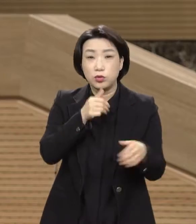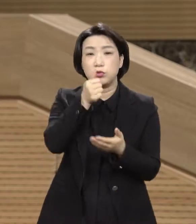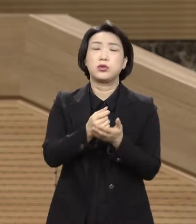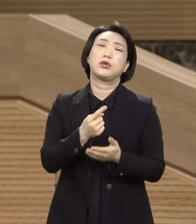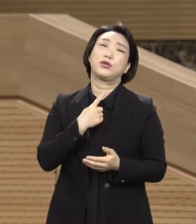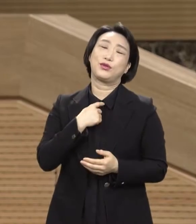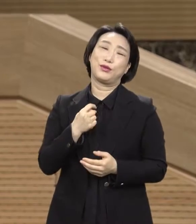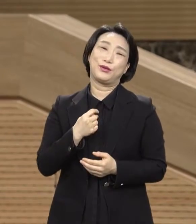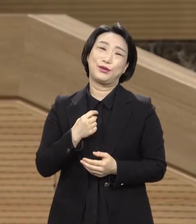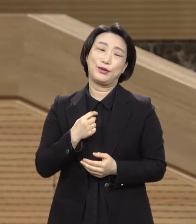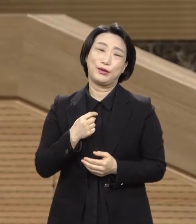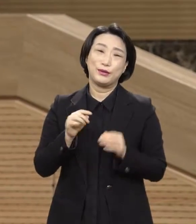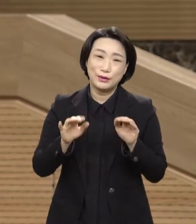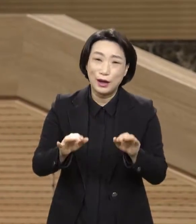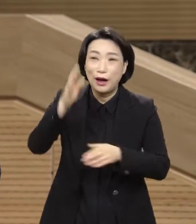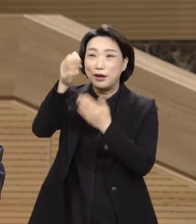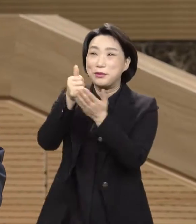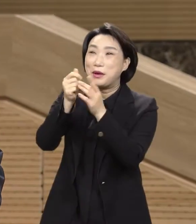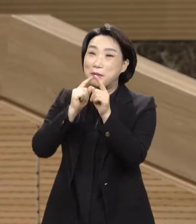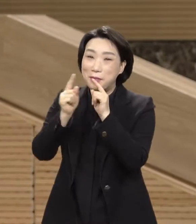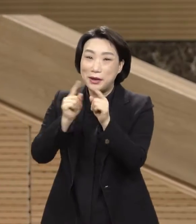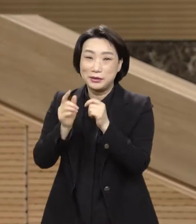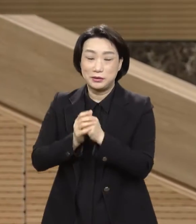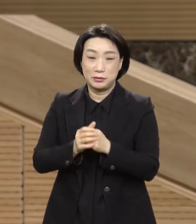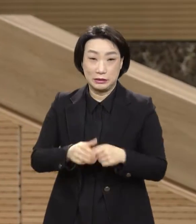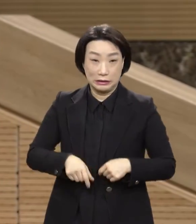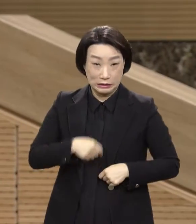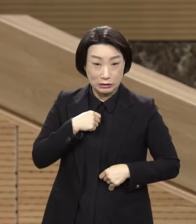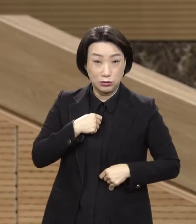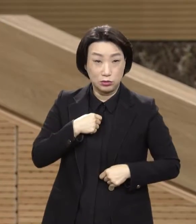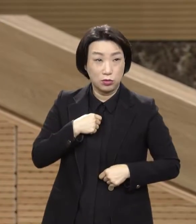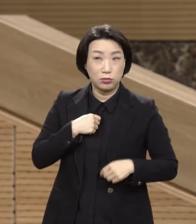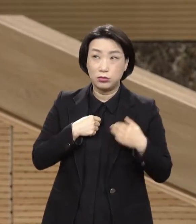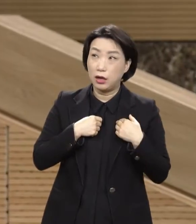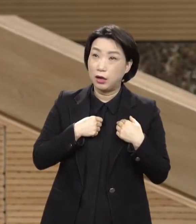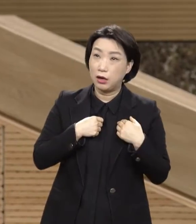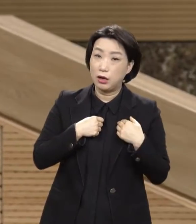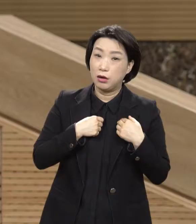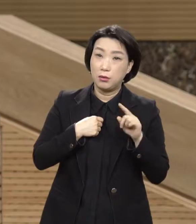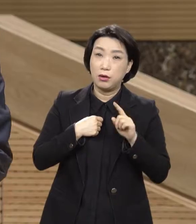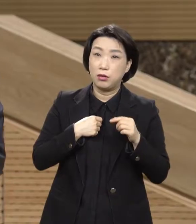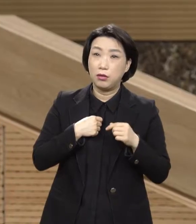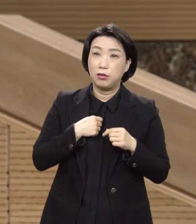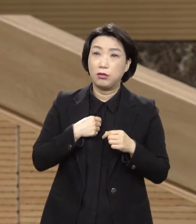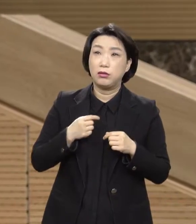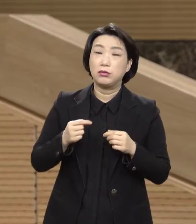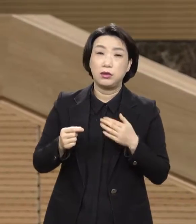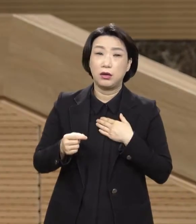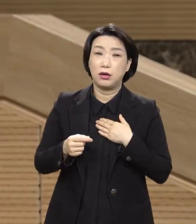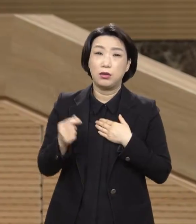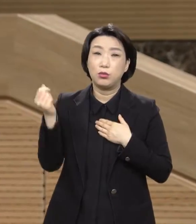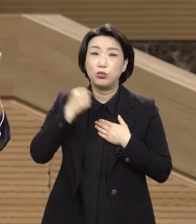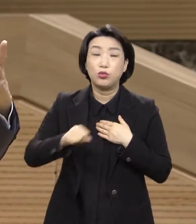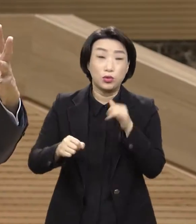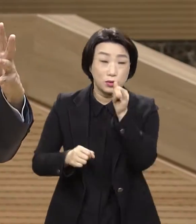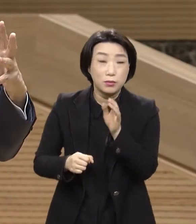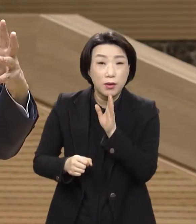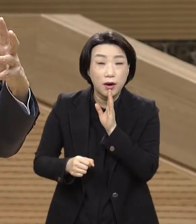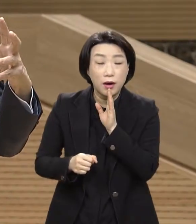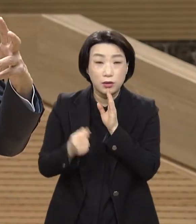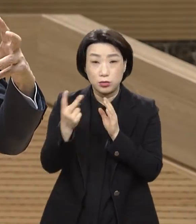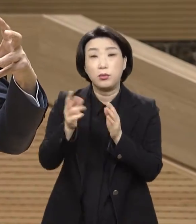걸려서 하나님 말씀의 의로움에 딱 걸려서